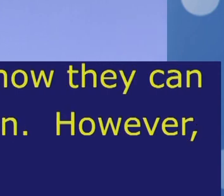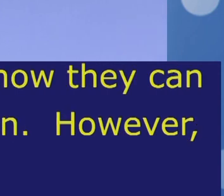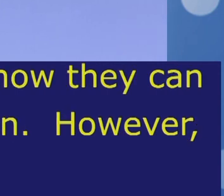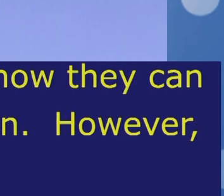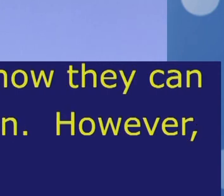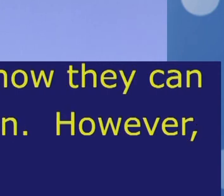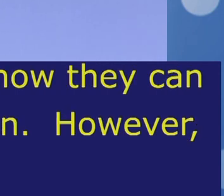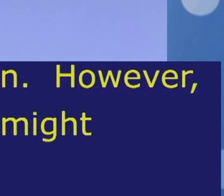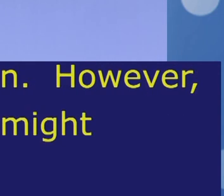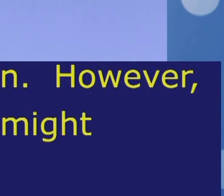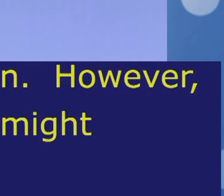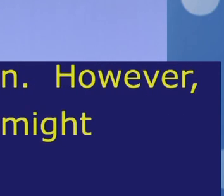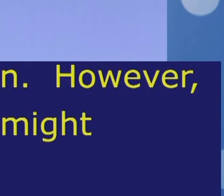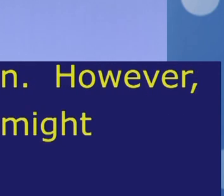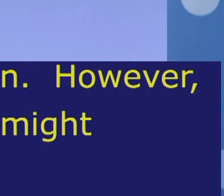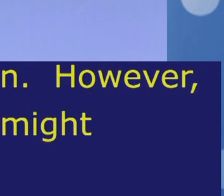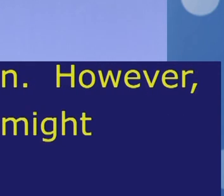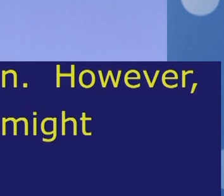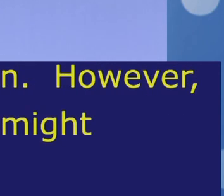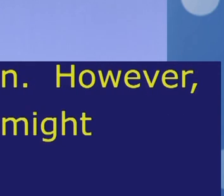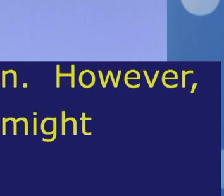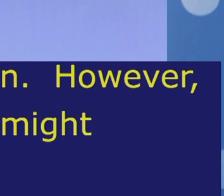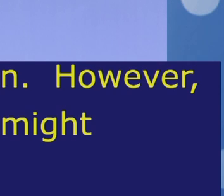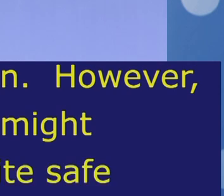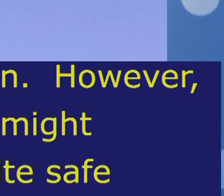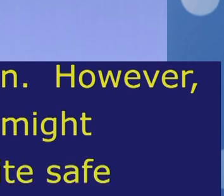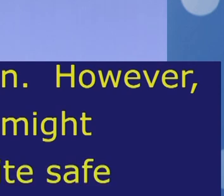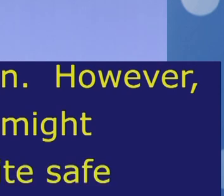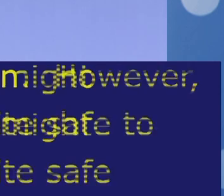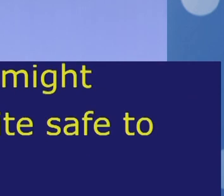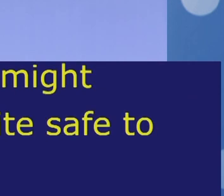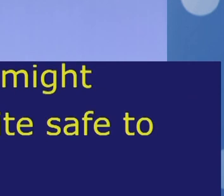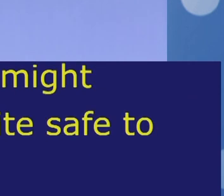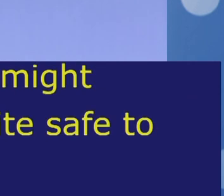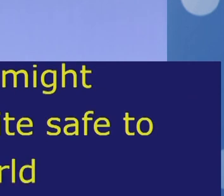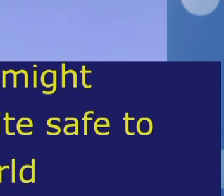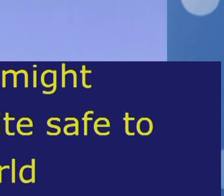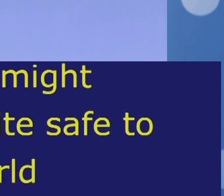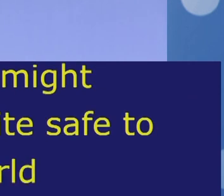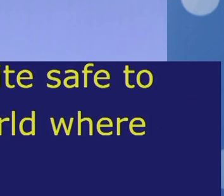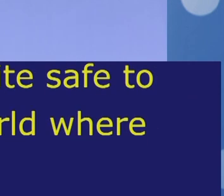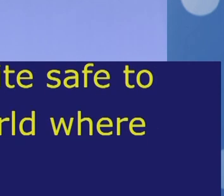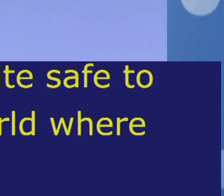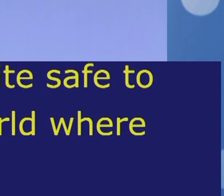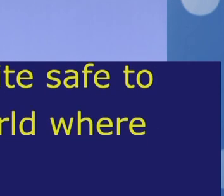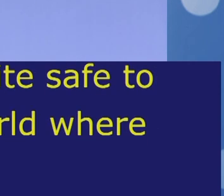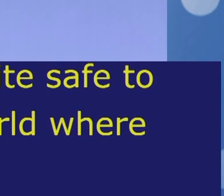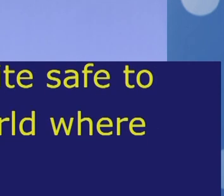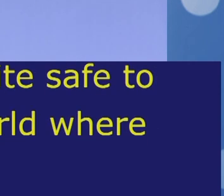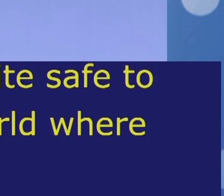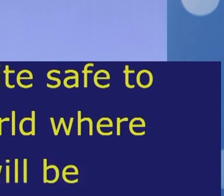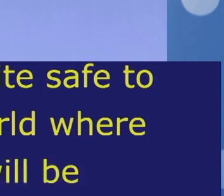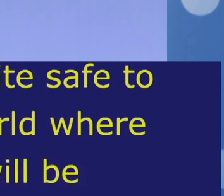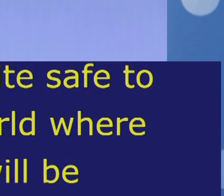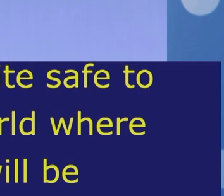于我也非常喜欢高新科技。我发现关注到